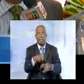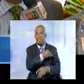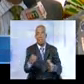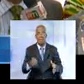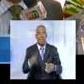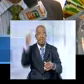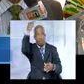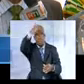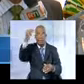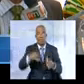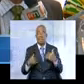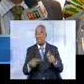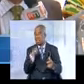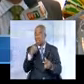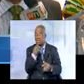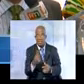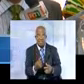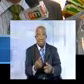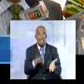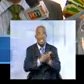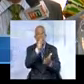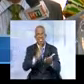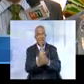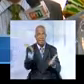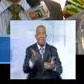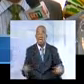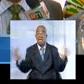avoir un pays qui finance les projets,